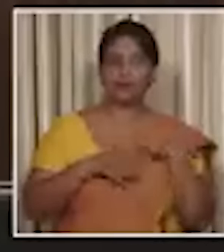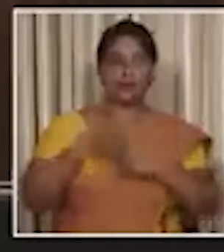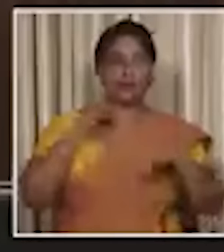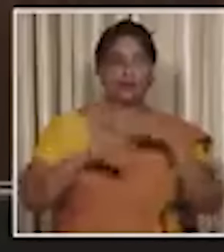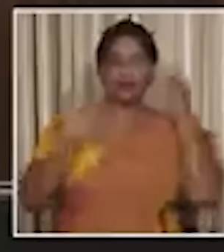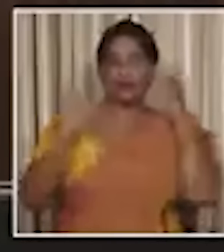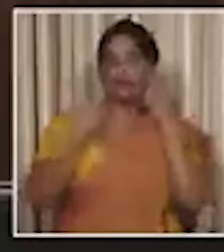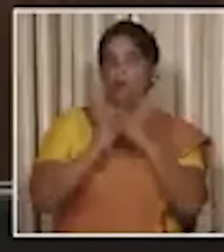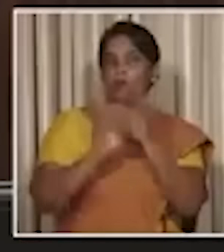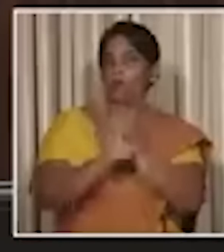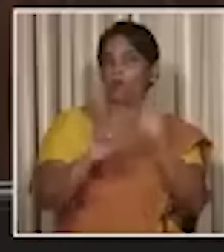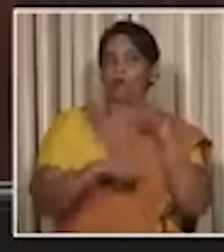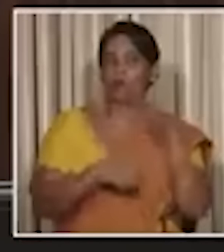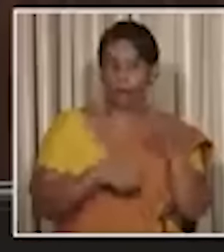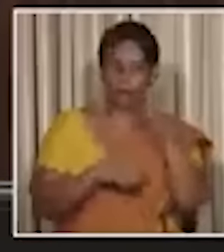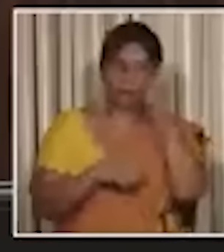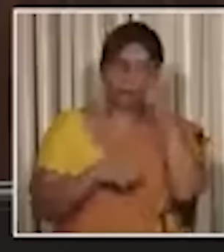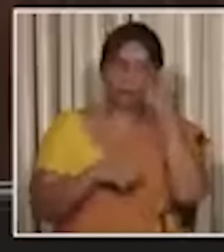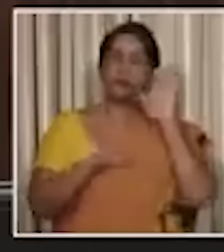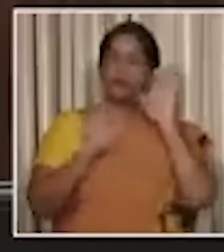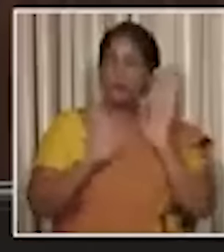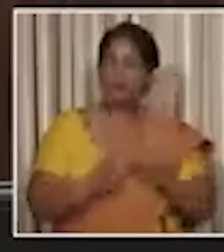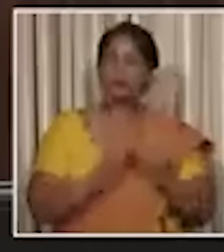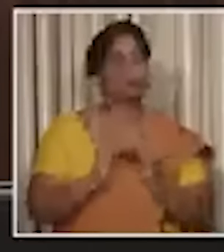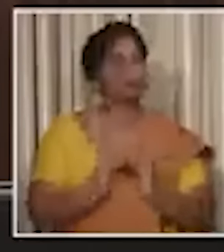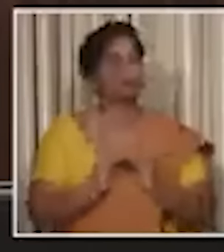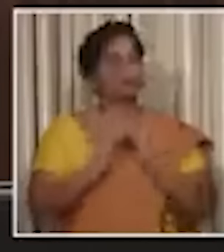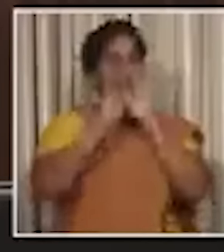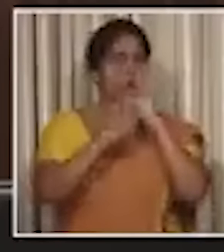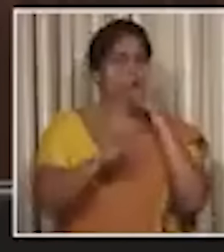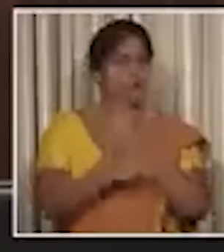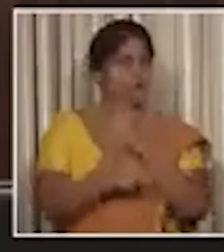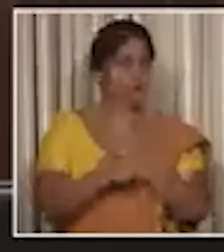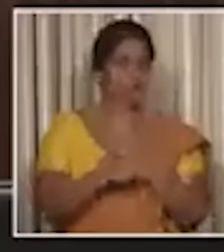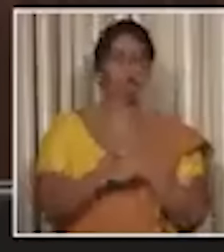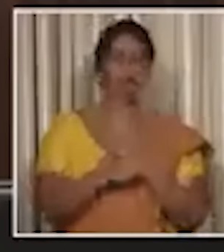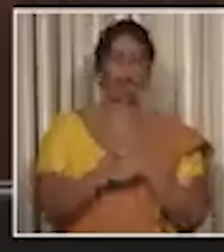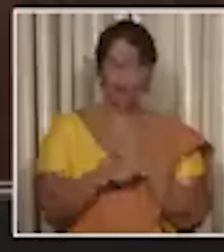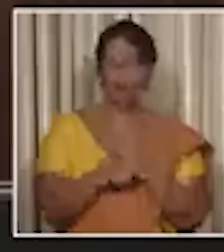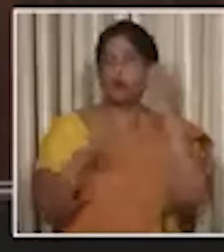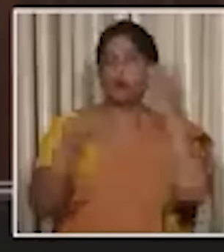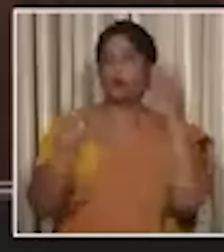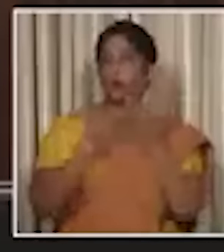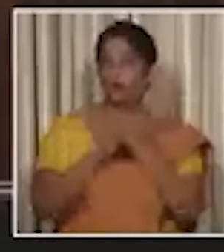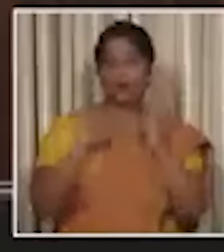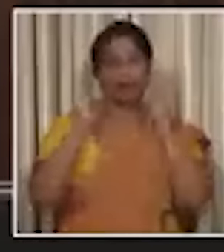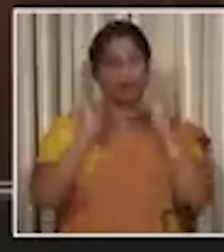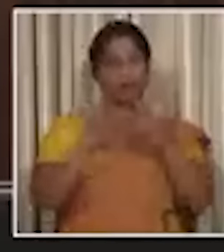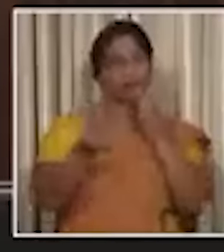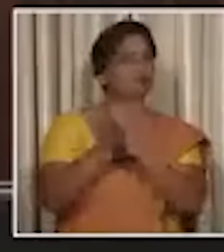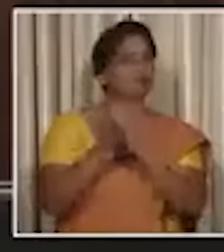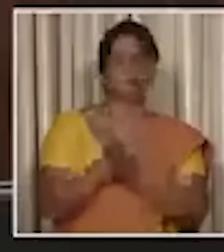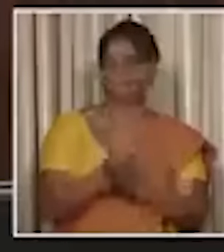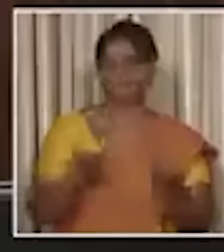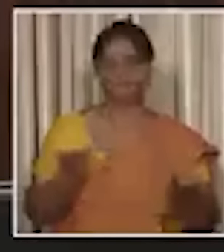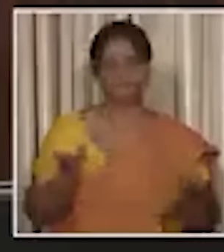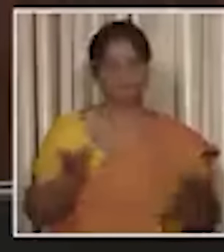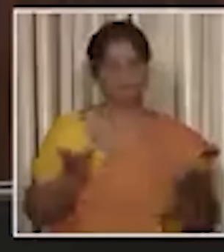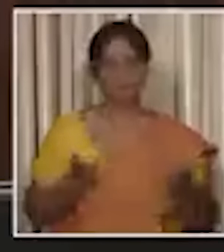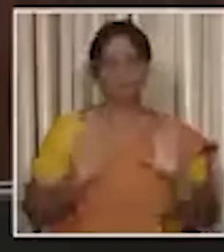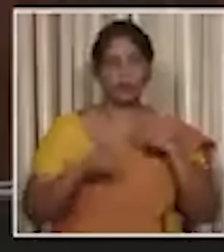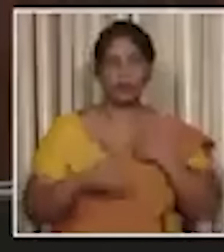சுதுசுனே நம்ம மொக்கத கர யுதுவன்னே ஜனதாவகே மூல்ய பலே பிரதான